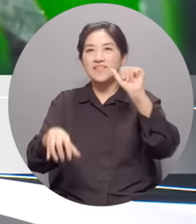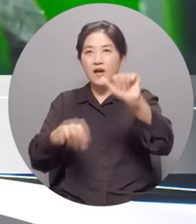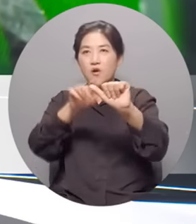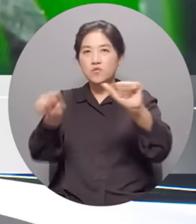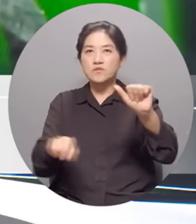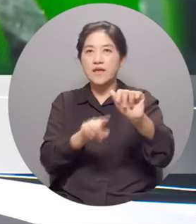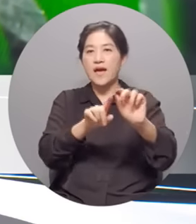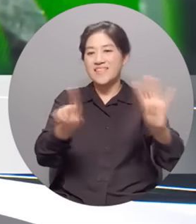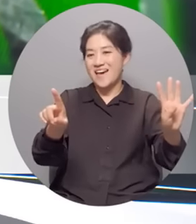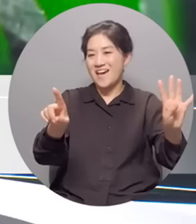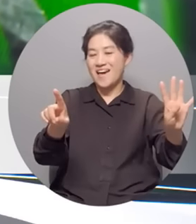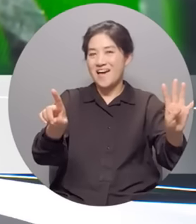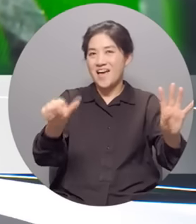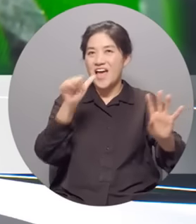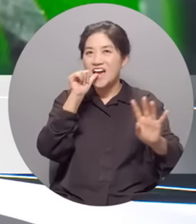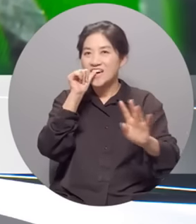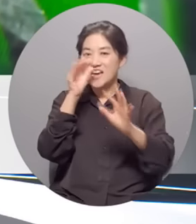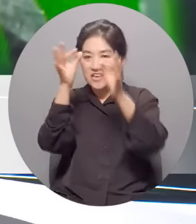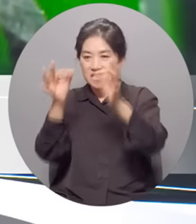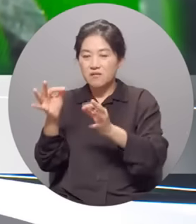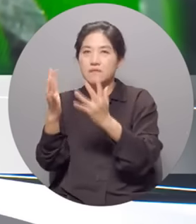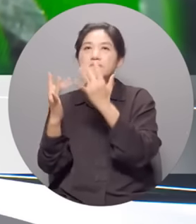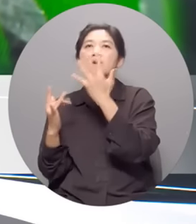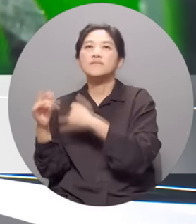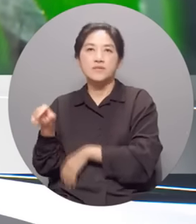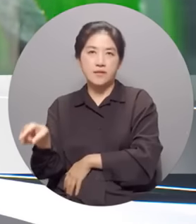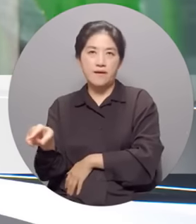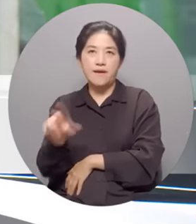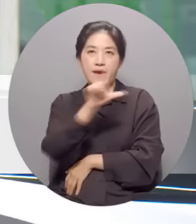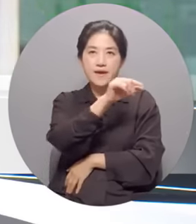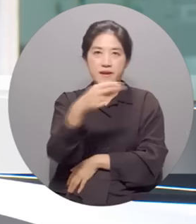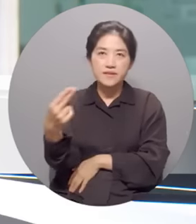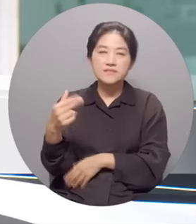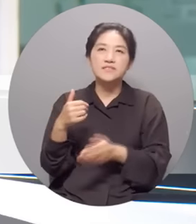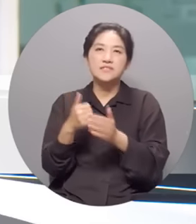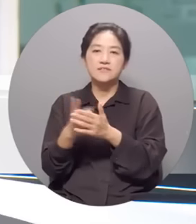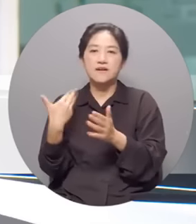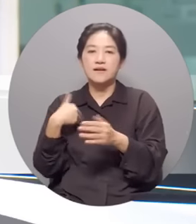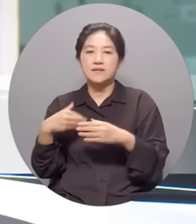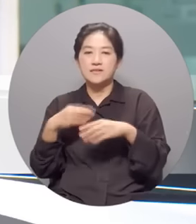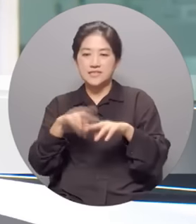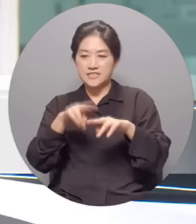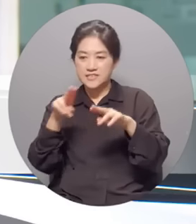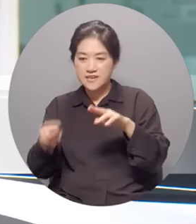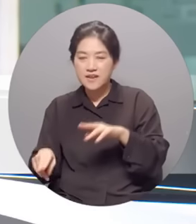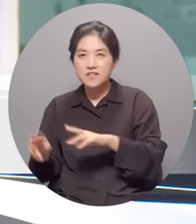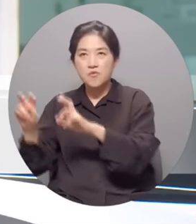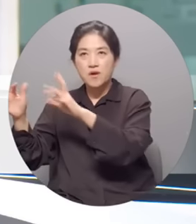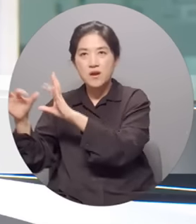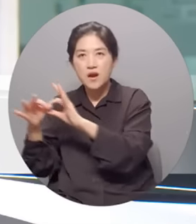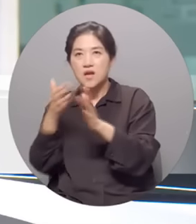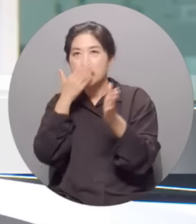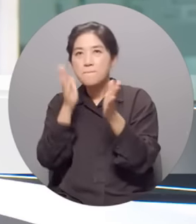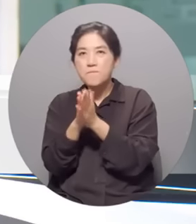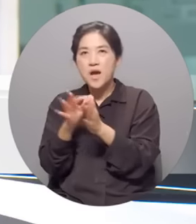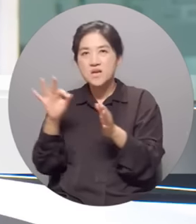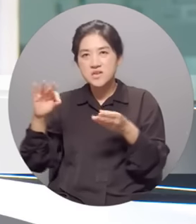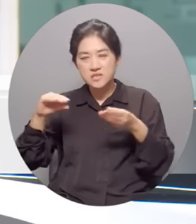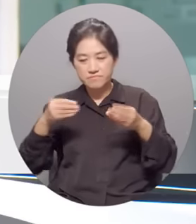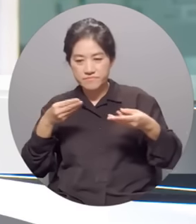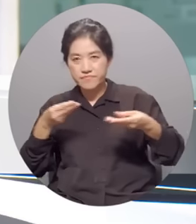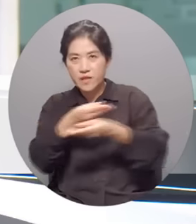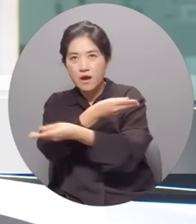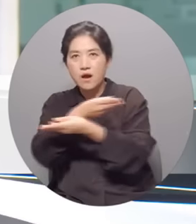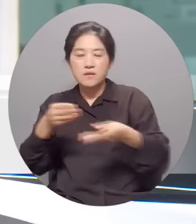한 곳꼴로 철근 누락이 있었고 LH와 전관 사이의 유착과 금품 수수도 심각한 수준이라는